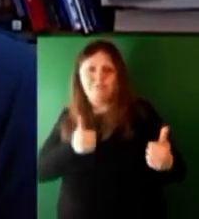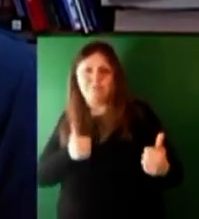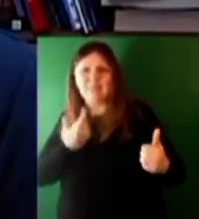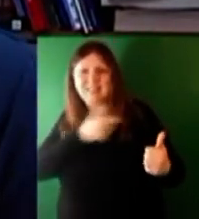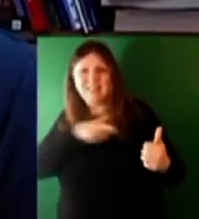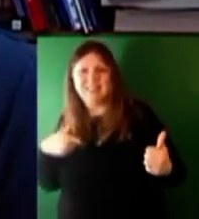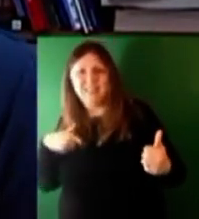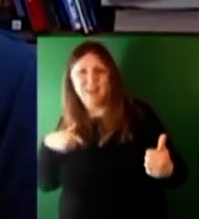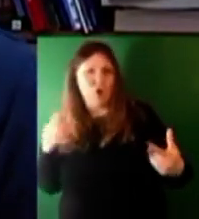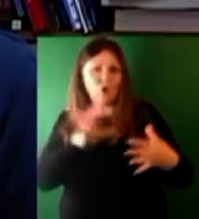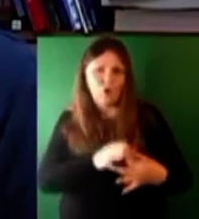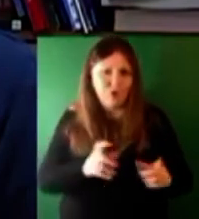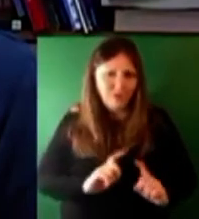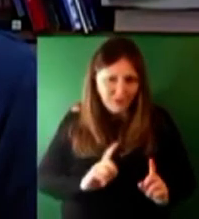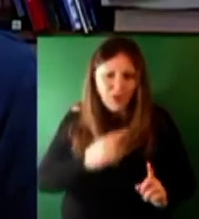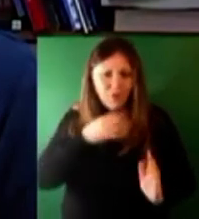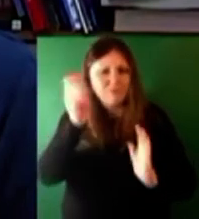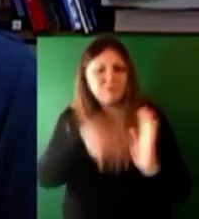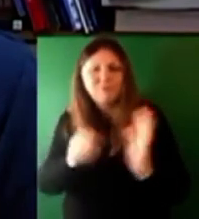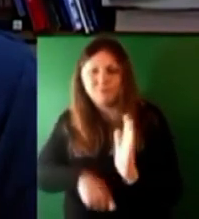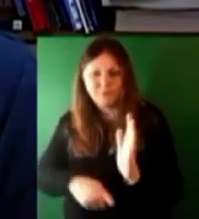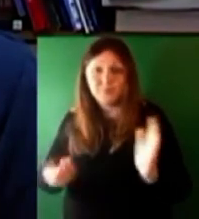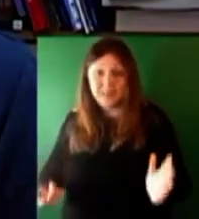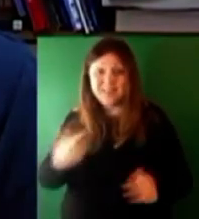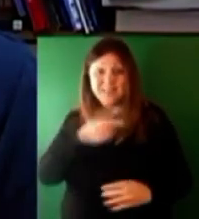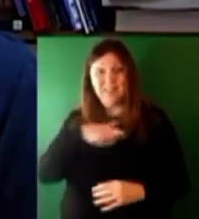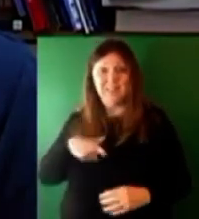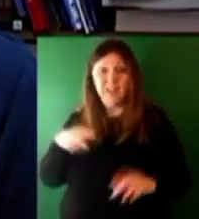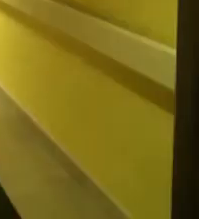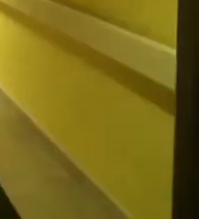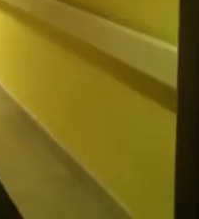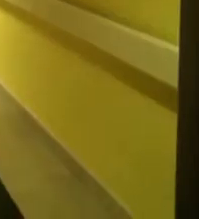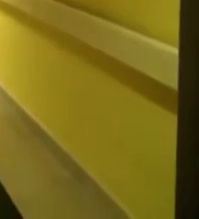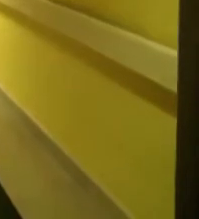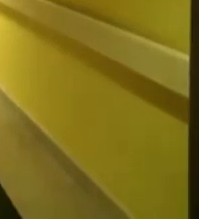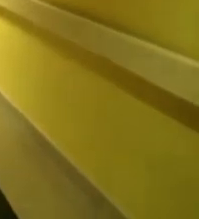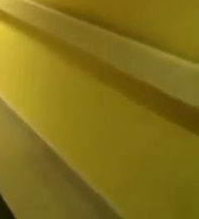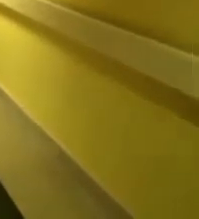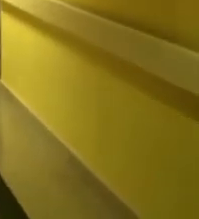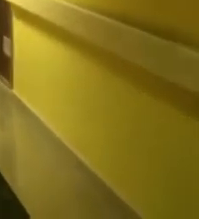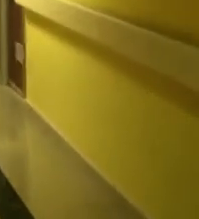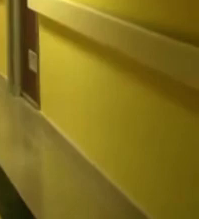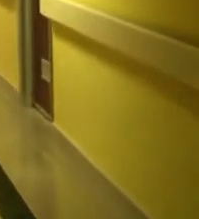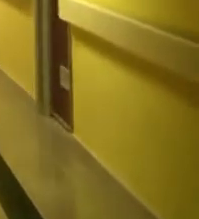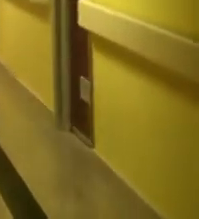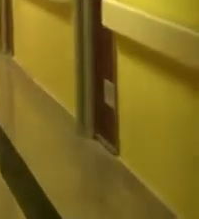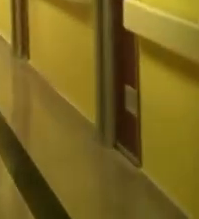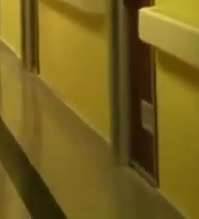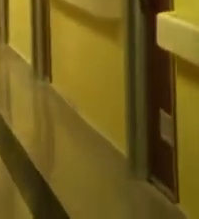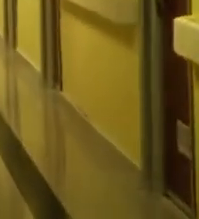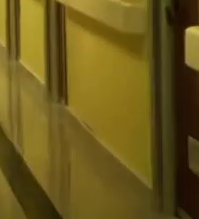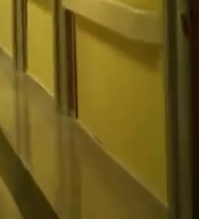grazie all'ordinanza previa comunicazione al prefetto viene consentito l'accesso da parte dei titolari di